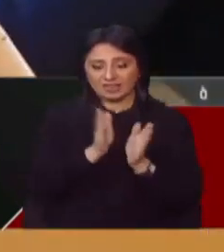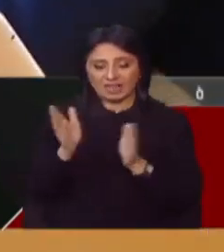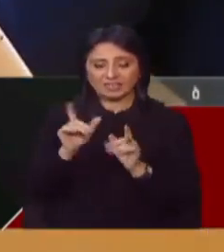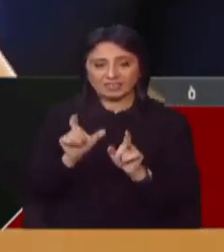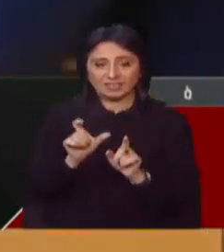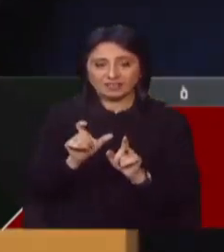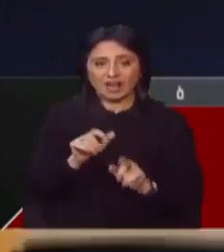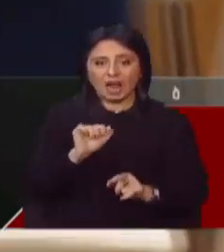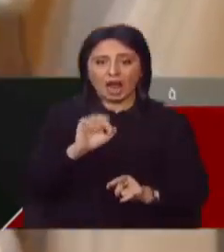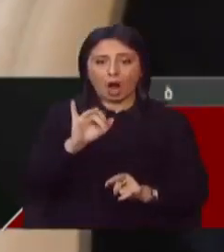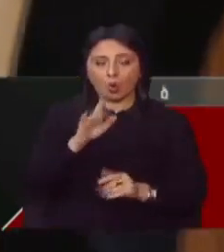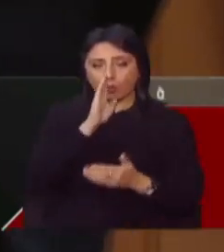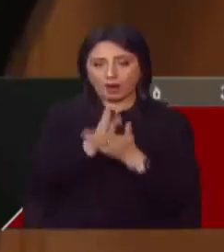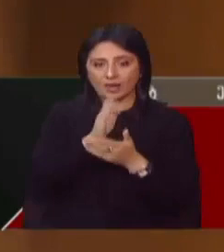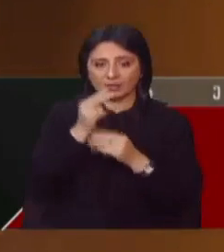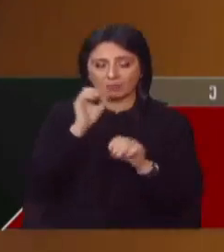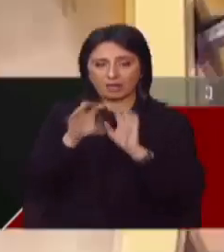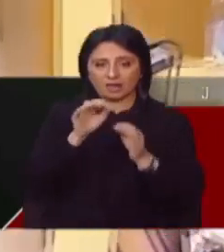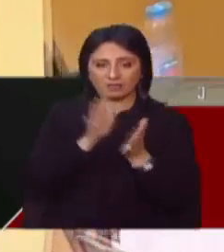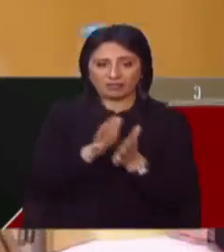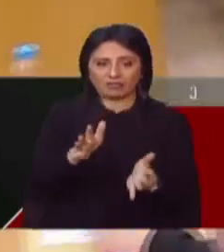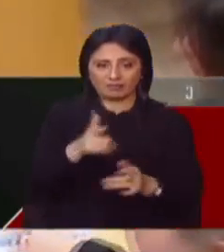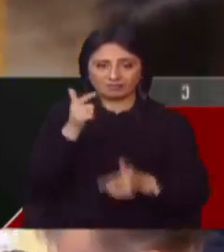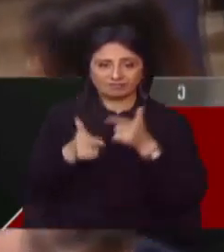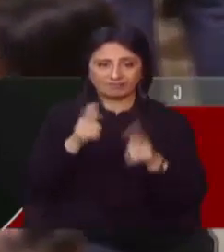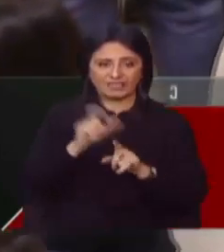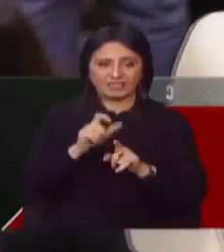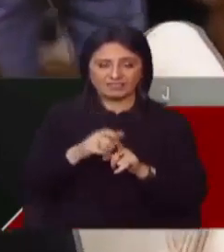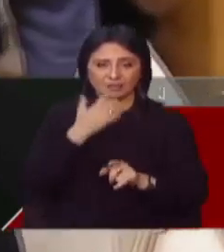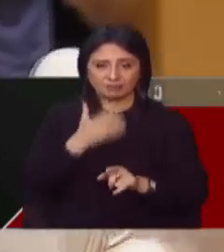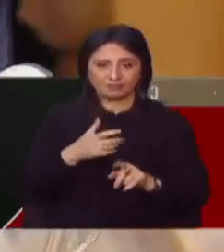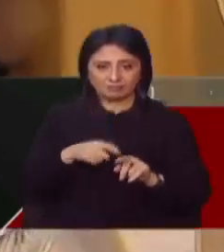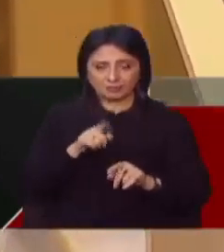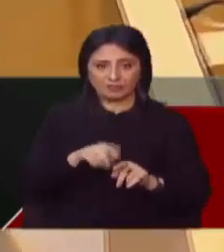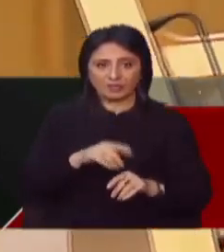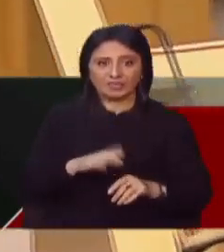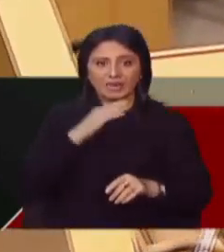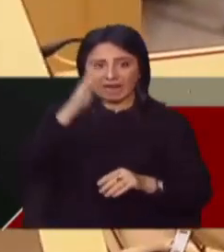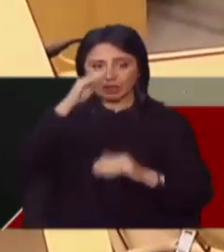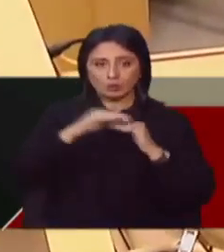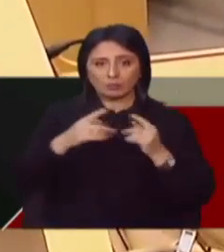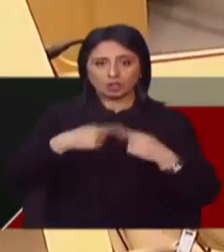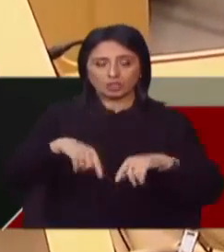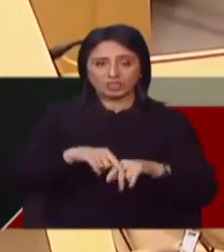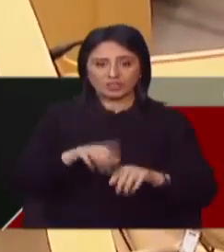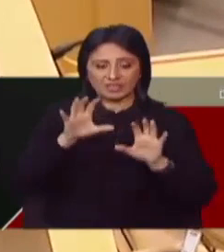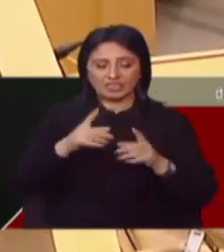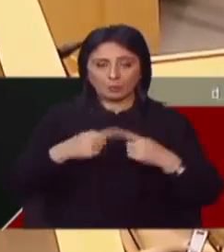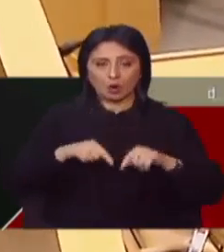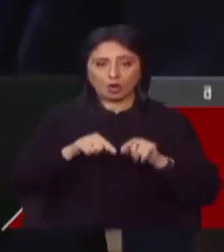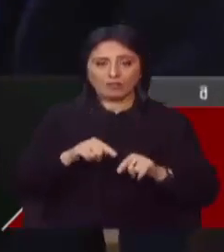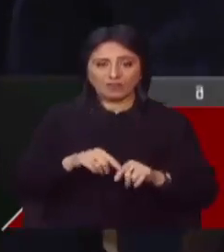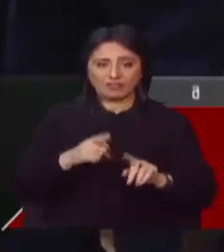romilts Teona Kubardias mimart braldebas da sitqver sheuratsqopas ekheboda. Martvli gundidan genderuli sabchos tsevrebs sakanamdeblo